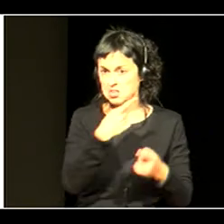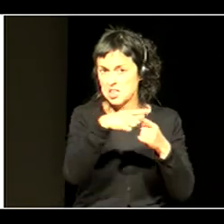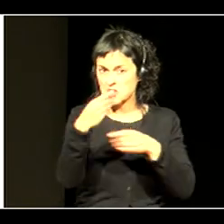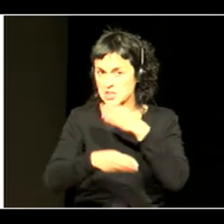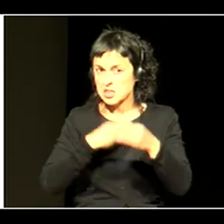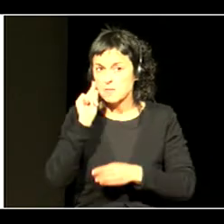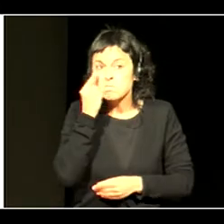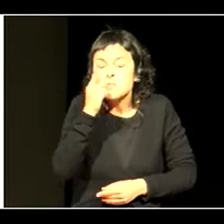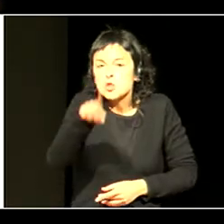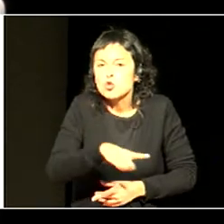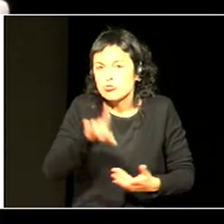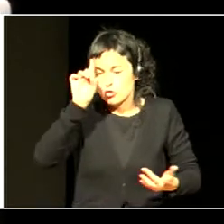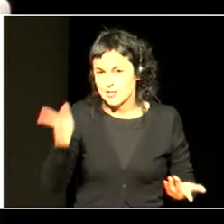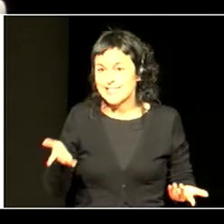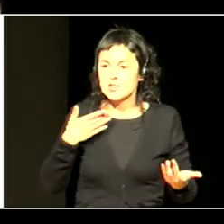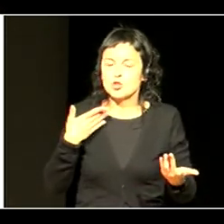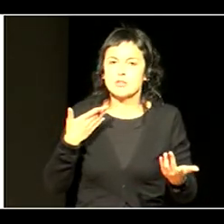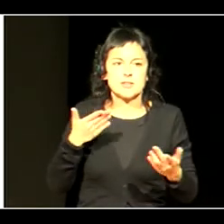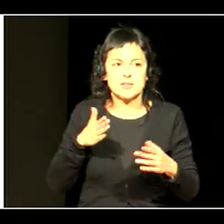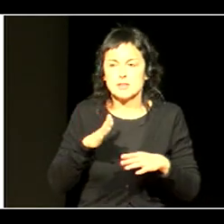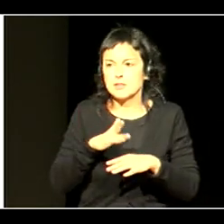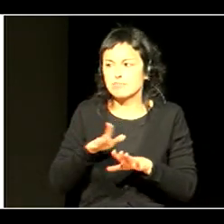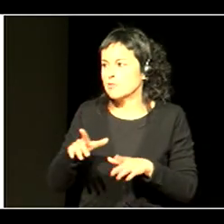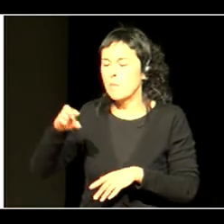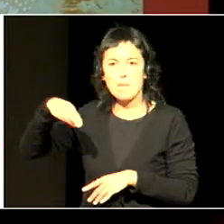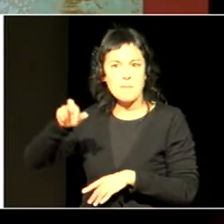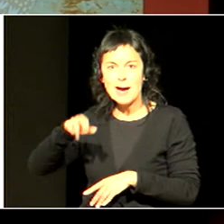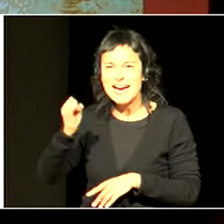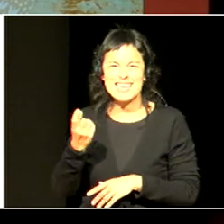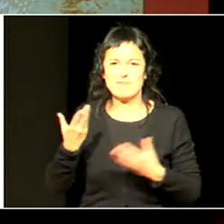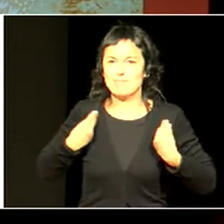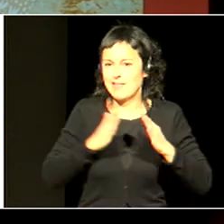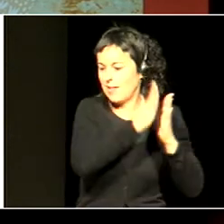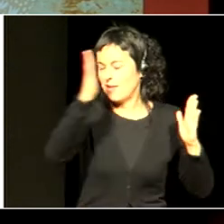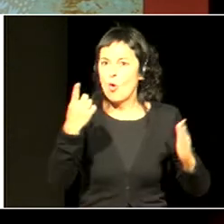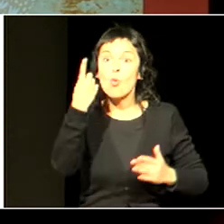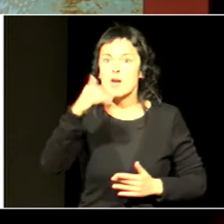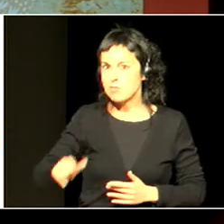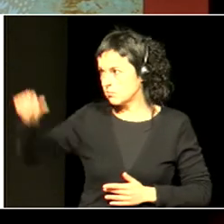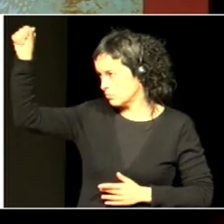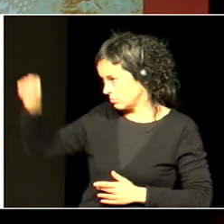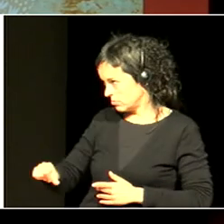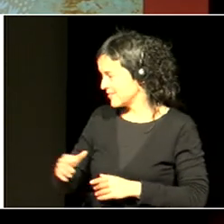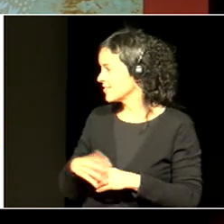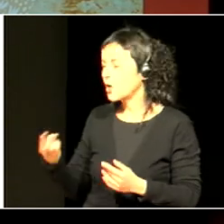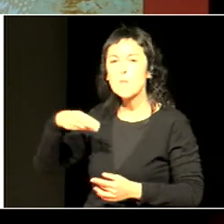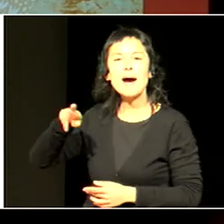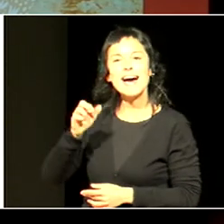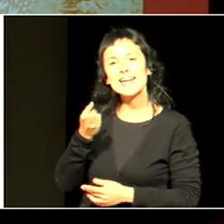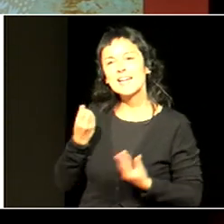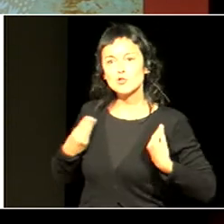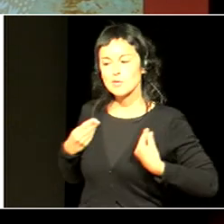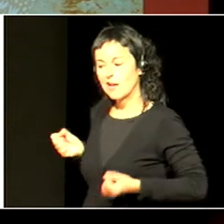horregatik esaten dut, formakuntza baino, Marian bizitzan behin entzun. ponga una Marian en su vida.